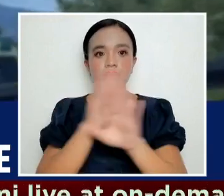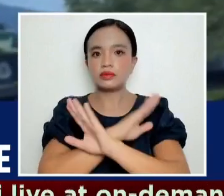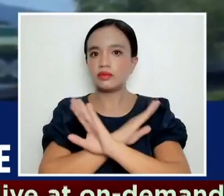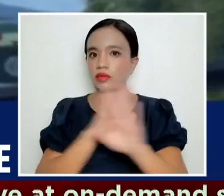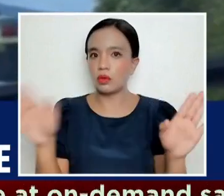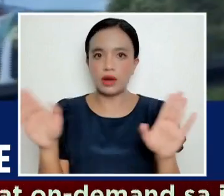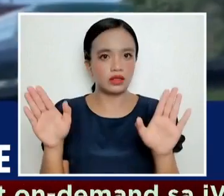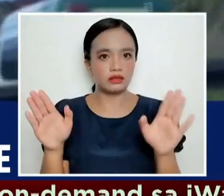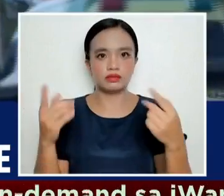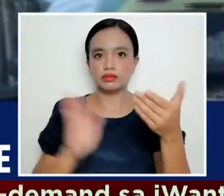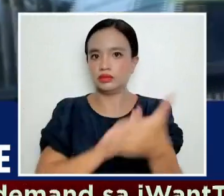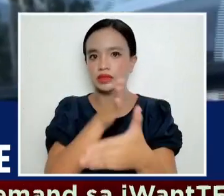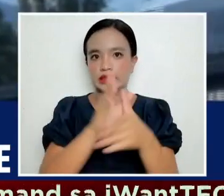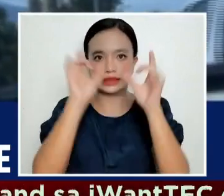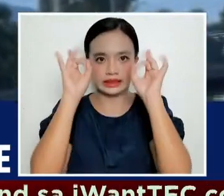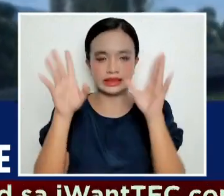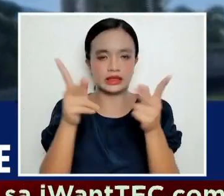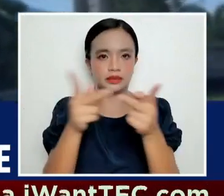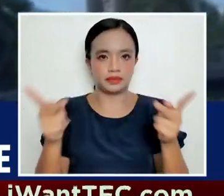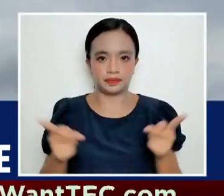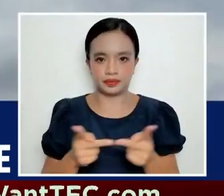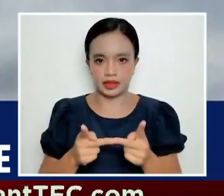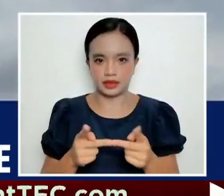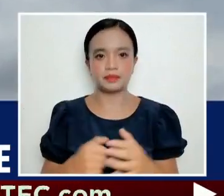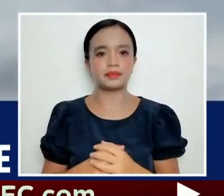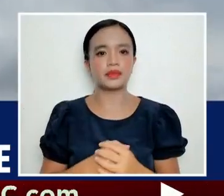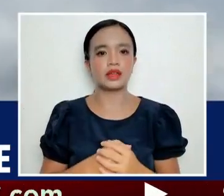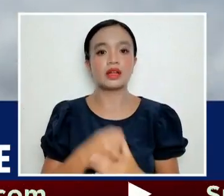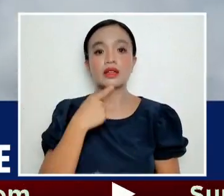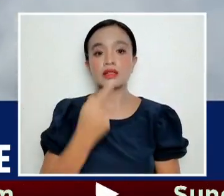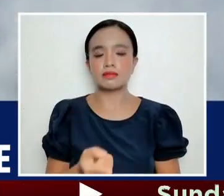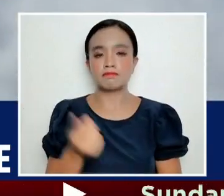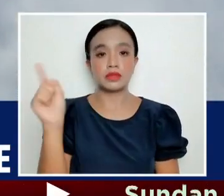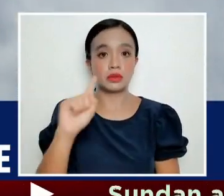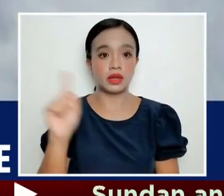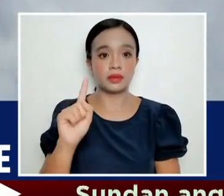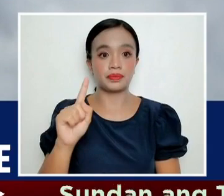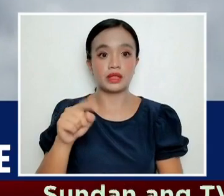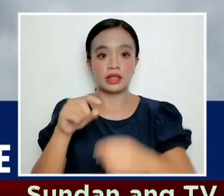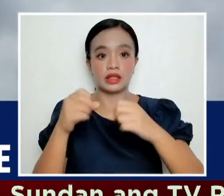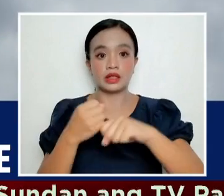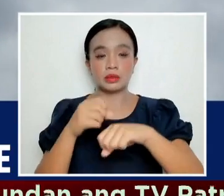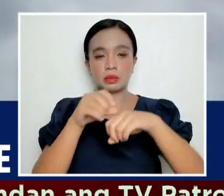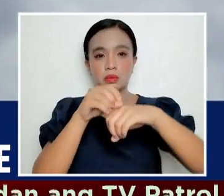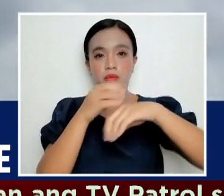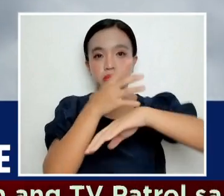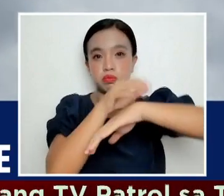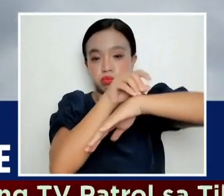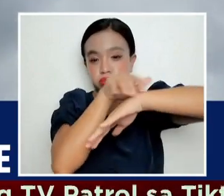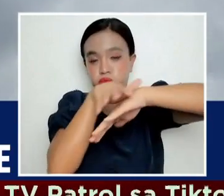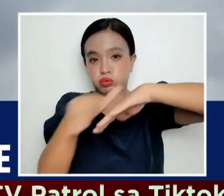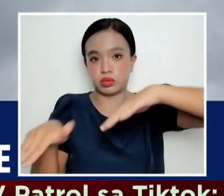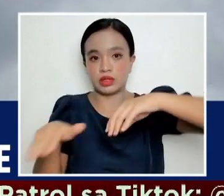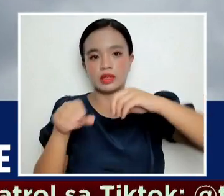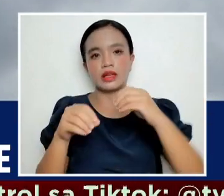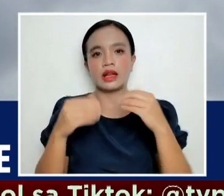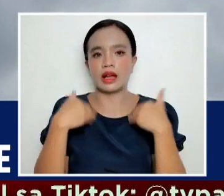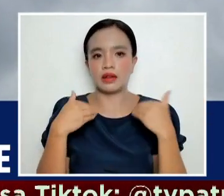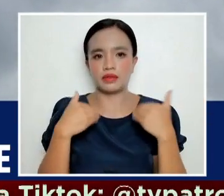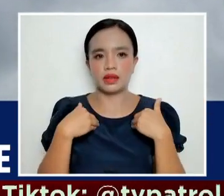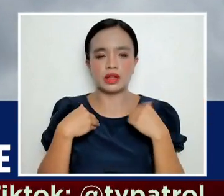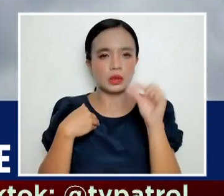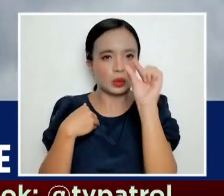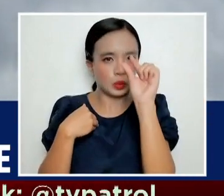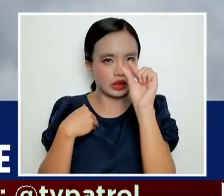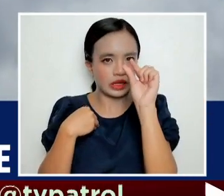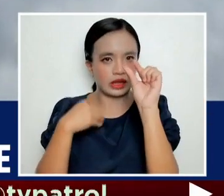danger zone. At dagdag pa ng ahensya, ang mga pagguho ay nagdadala naman minsan ng minor asphalt.